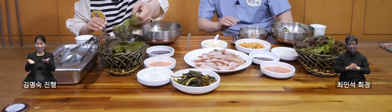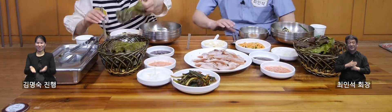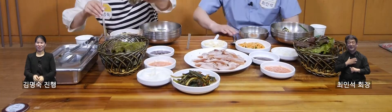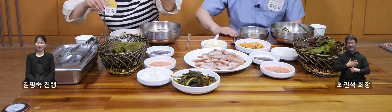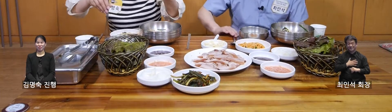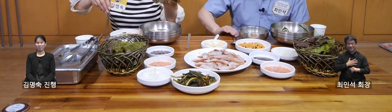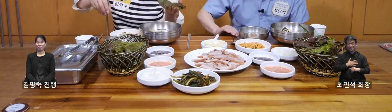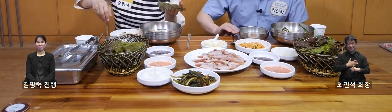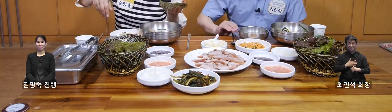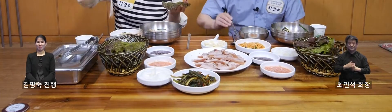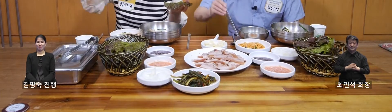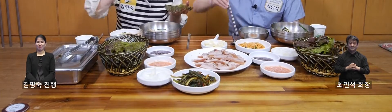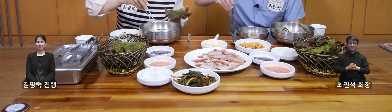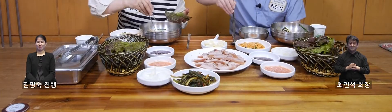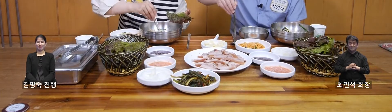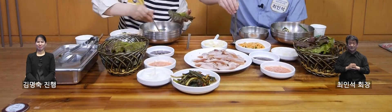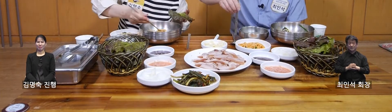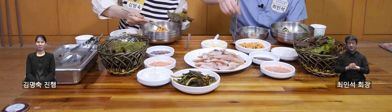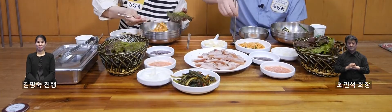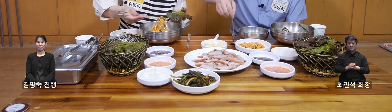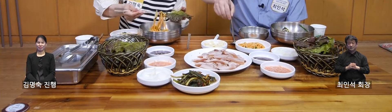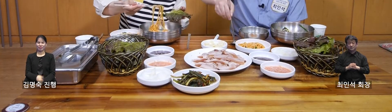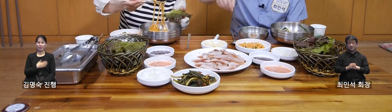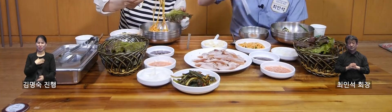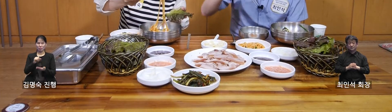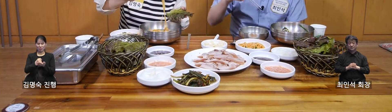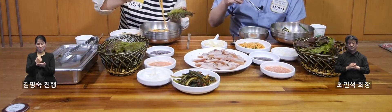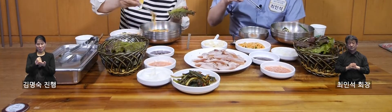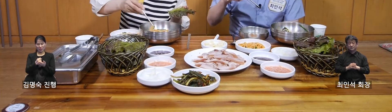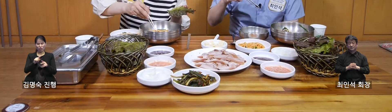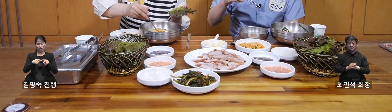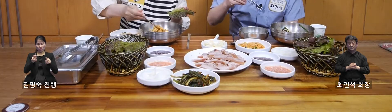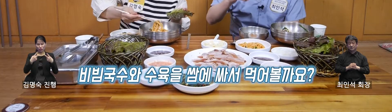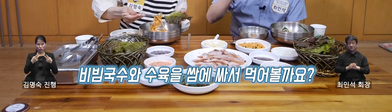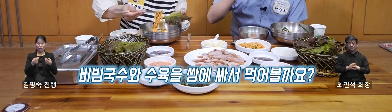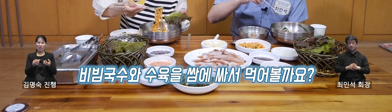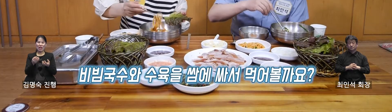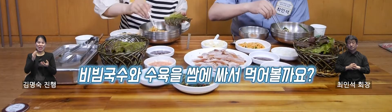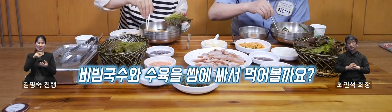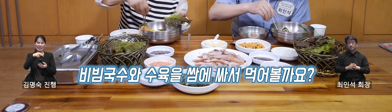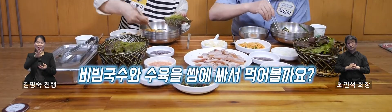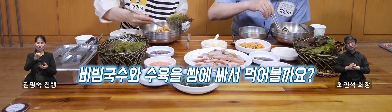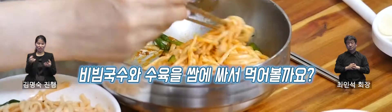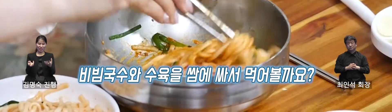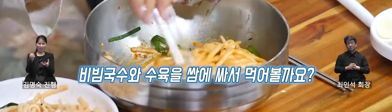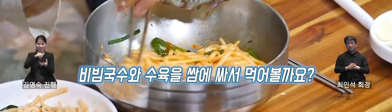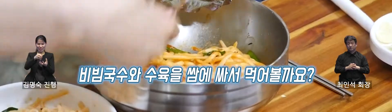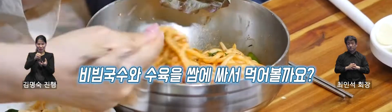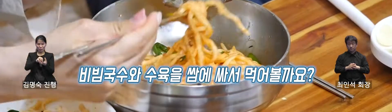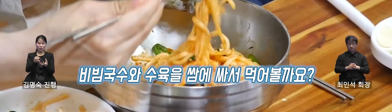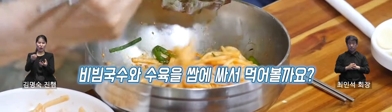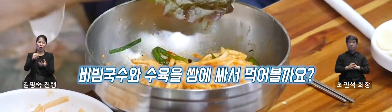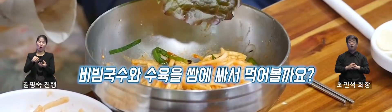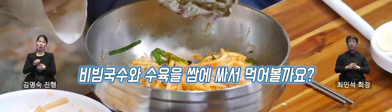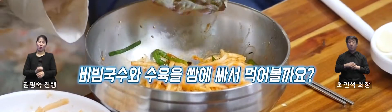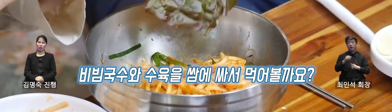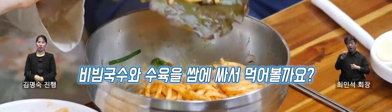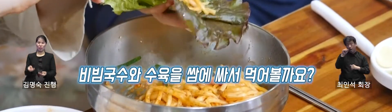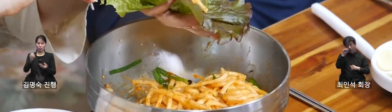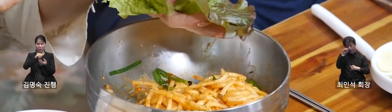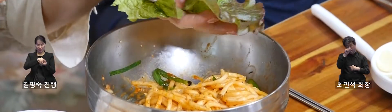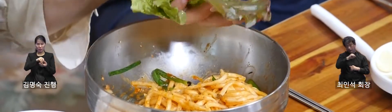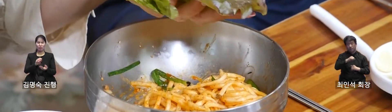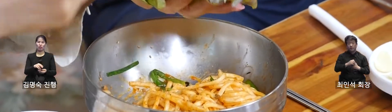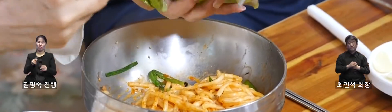알겠습니다. 네, 저는 요 비빔을 한번 또 쌈에다가 요 맛도 괜찮을 것 같아요. 아, 요걸요?